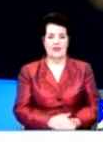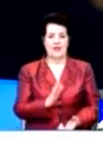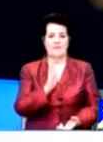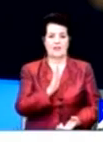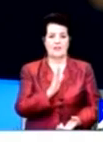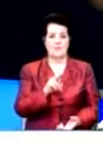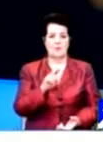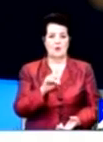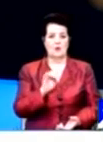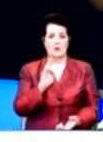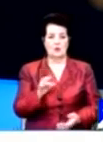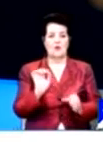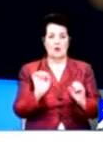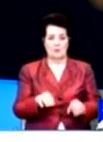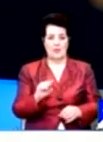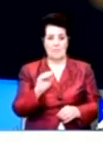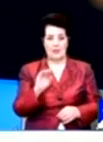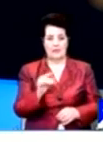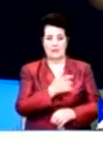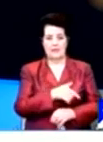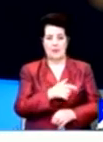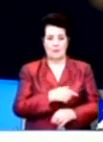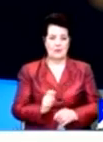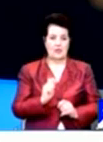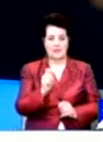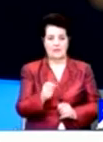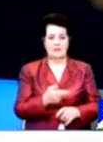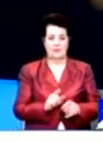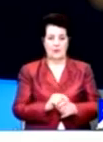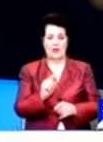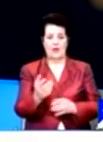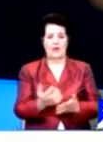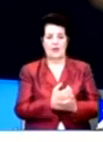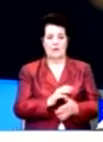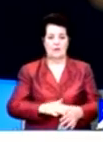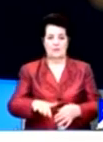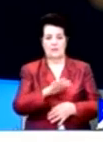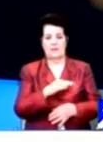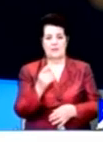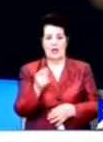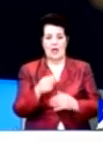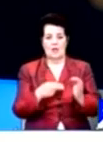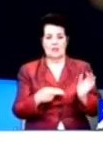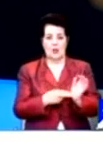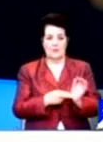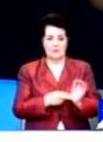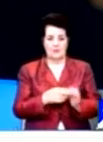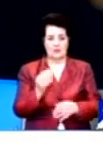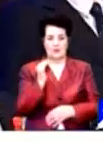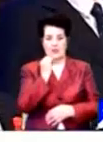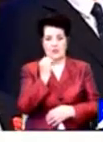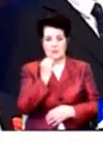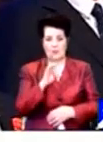Vladimir Plahotniuc și-ar putea depune mandatul de deputat pe care l-a câștigat pe circumscripția uninominală 17 din